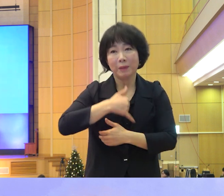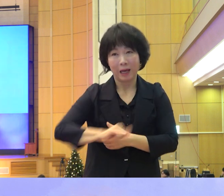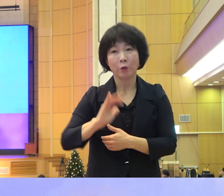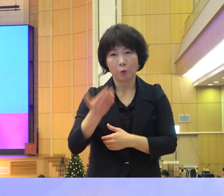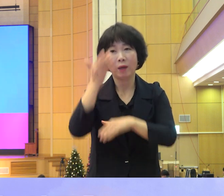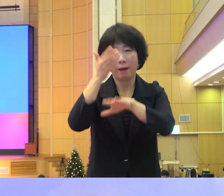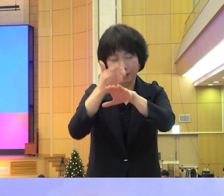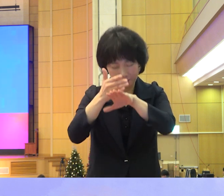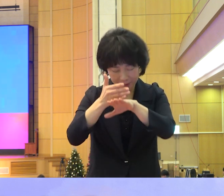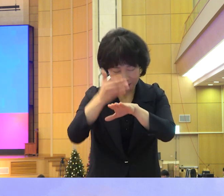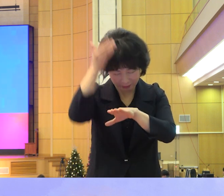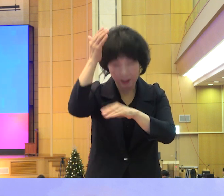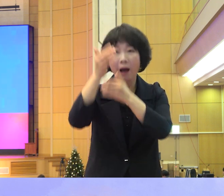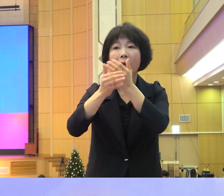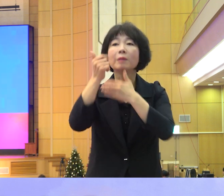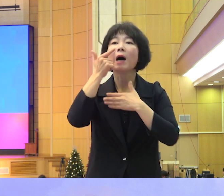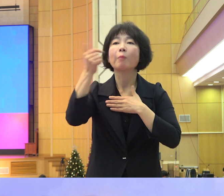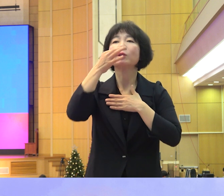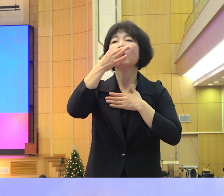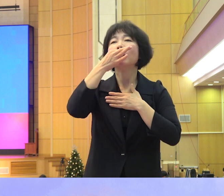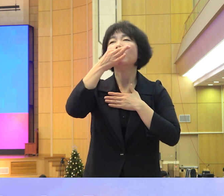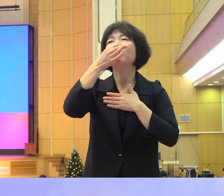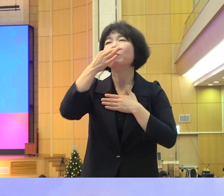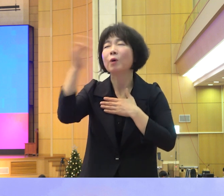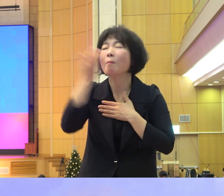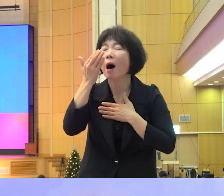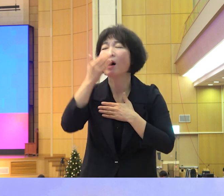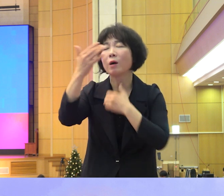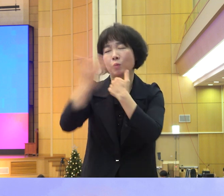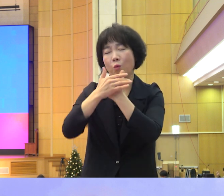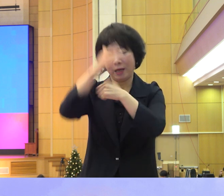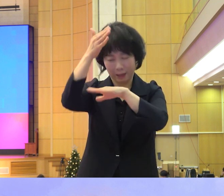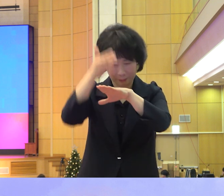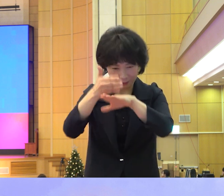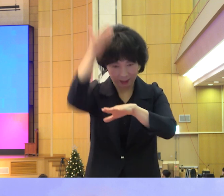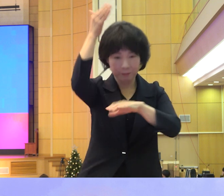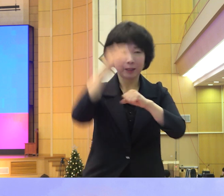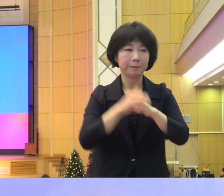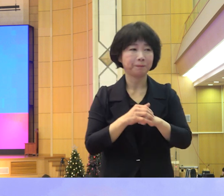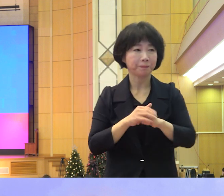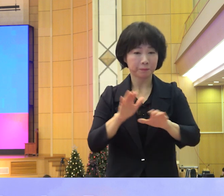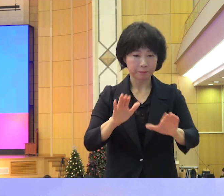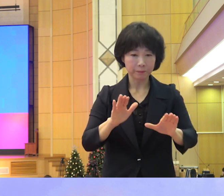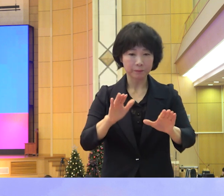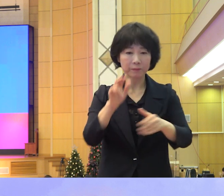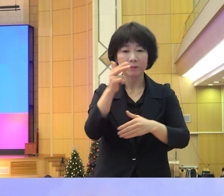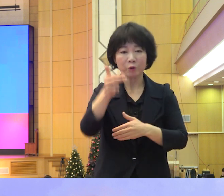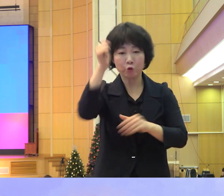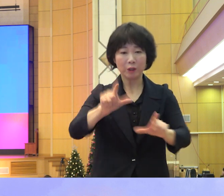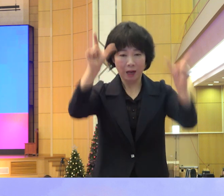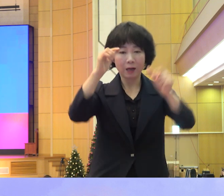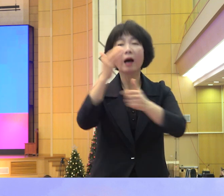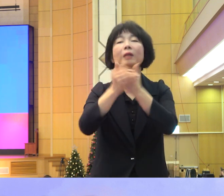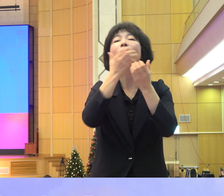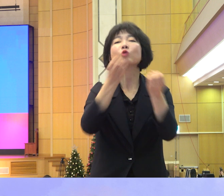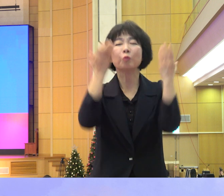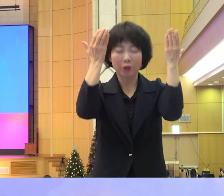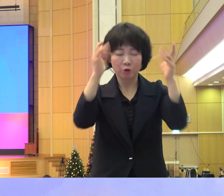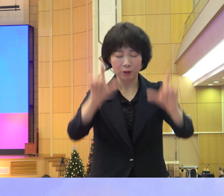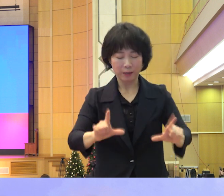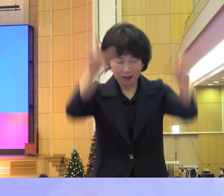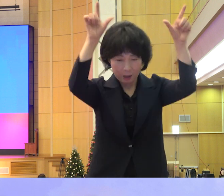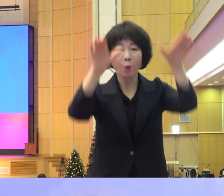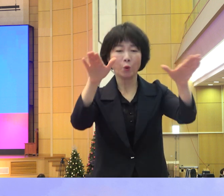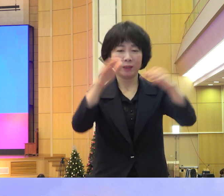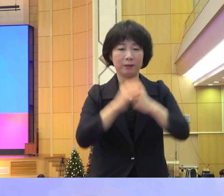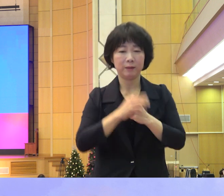감사옵나이다. 하나님을 아버지라고 부를 수 있게 해주시니 감사옵나이다. 오늘 주일날은 하나님이 축복해 주시기